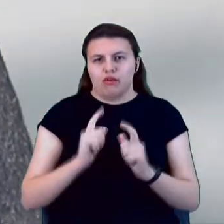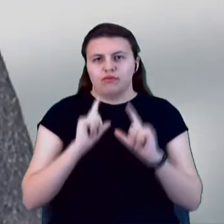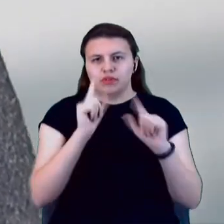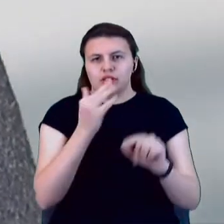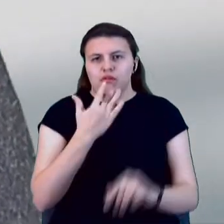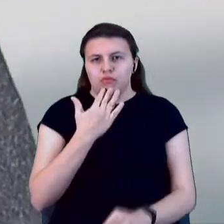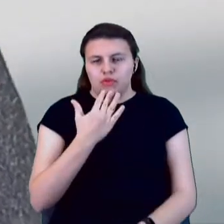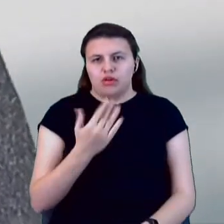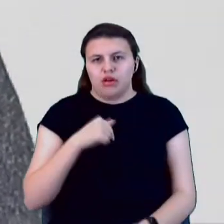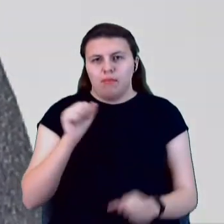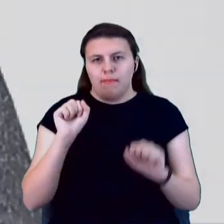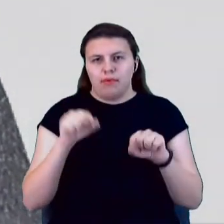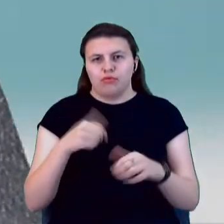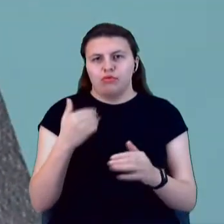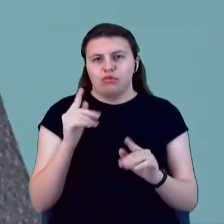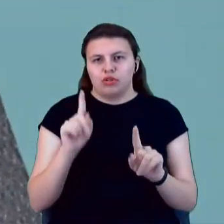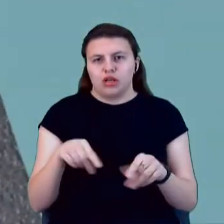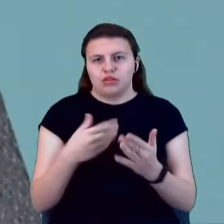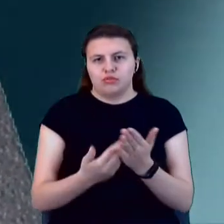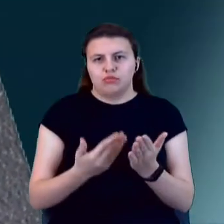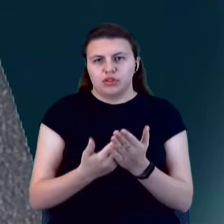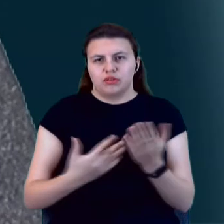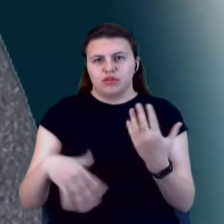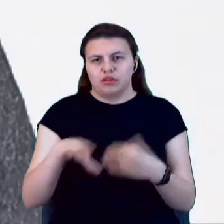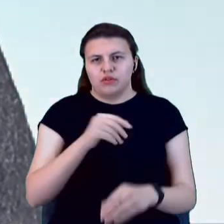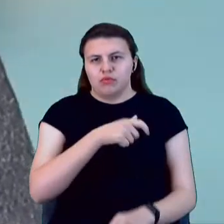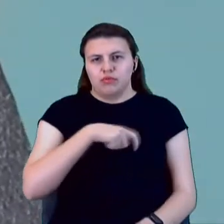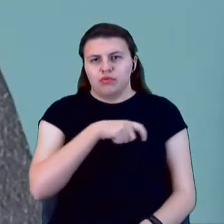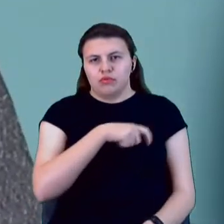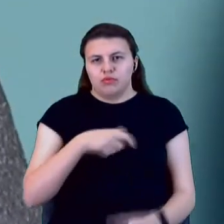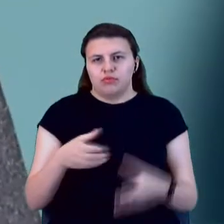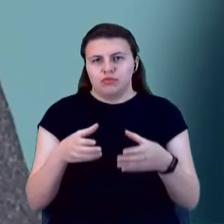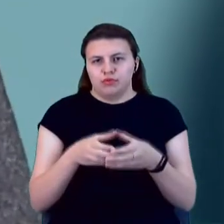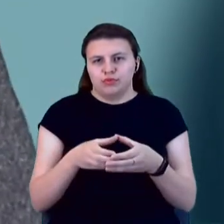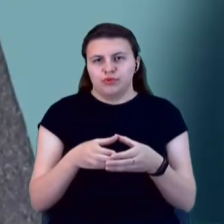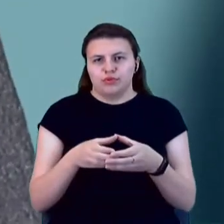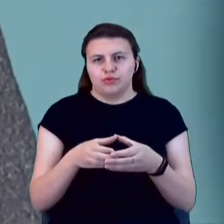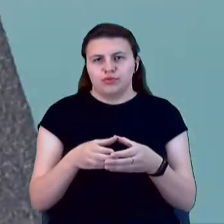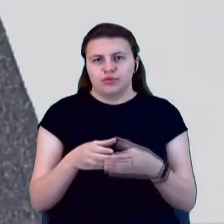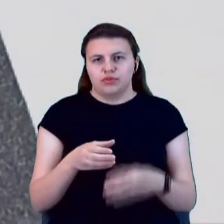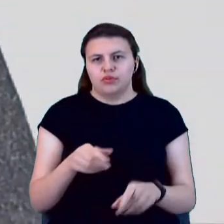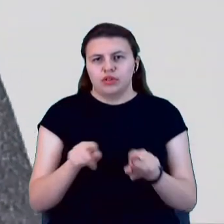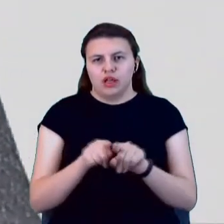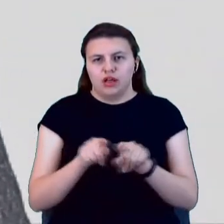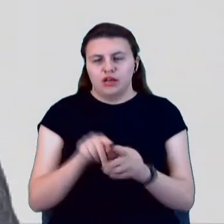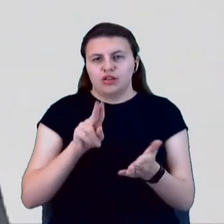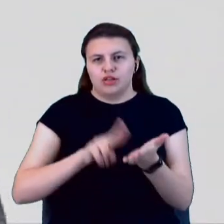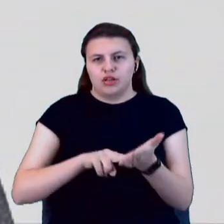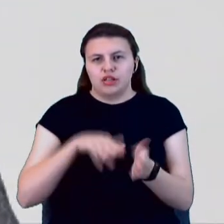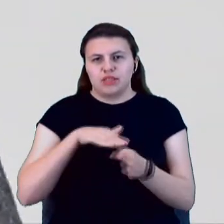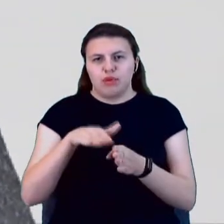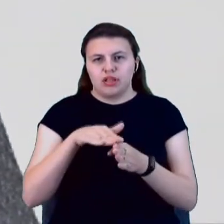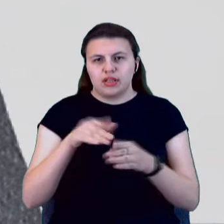могу, наверное, даже посоветовать всем депутатам, депутатскому корпусу, а также членам исполнительного комитета